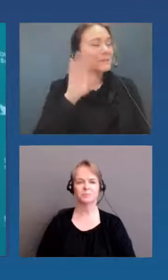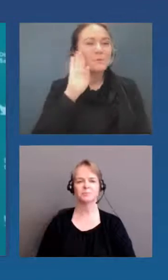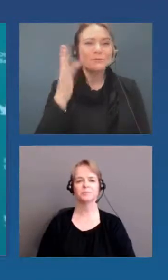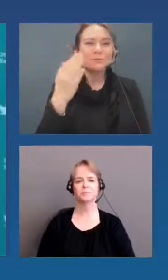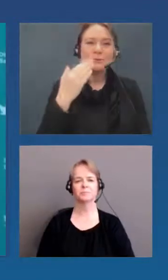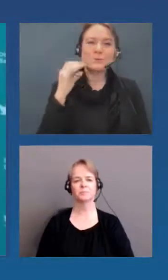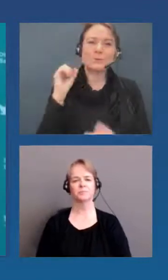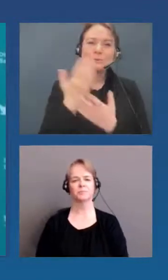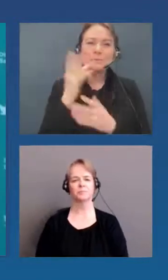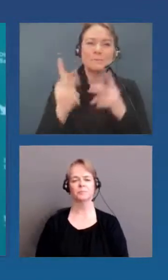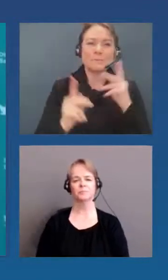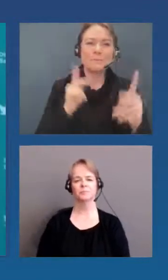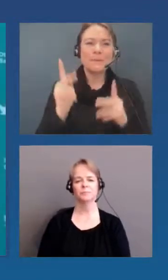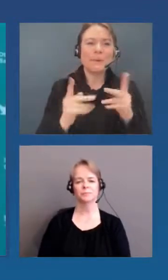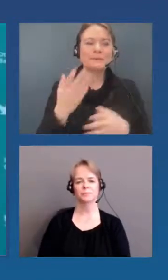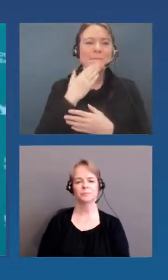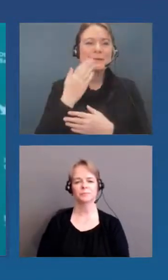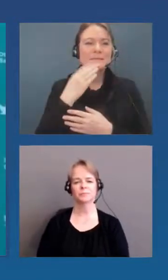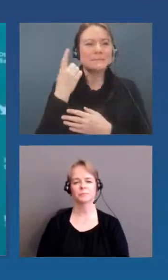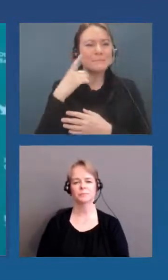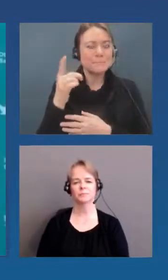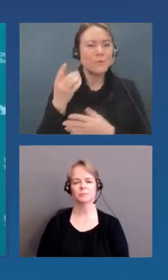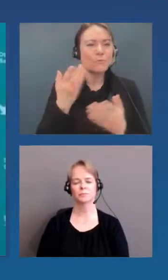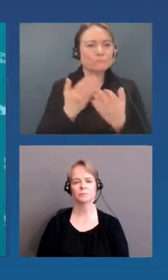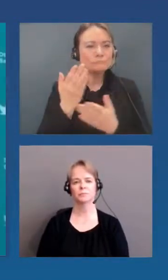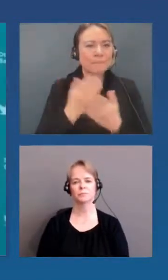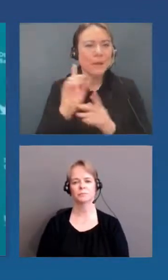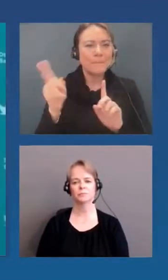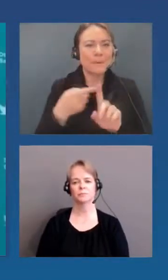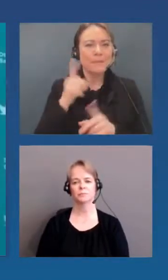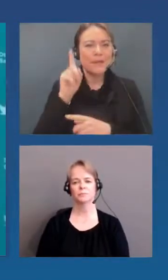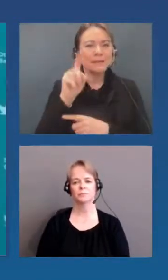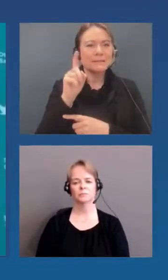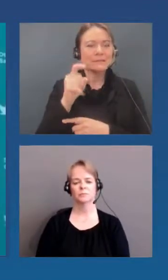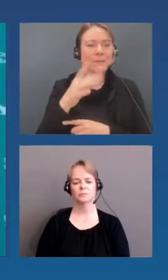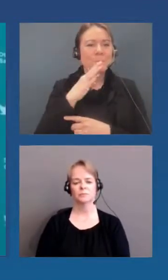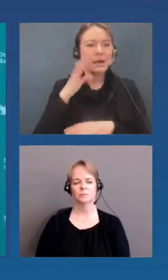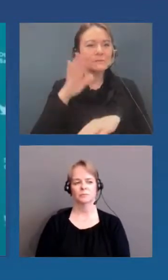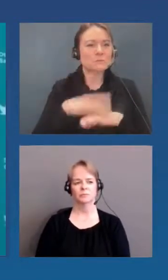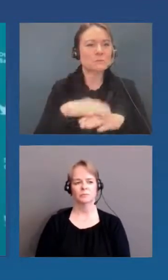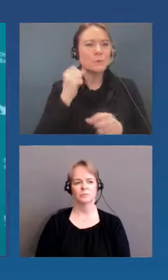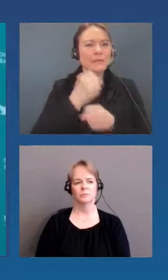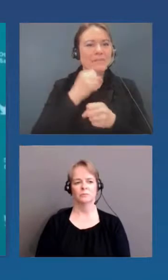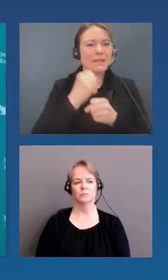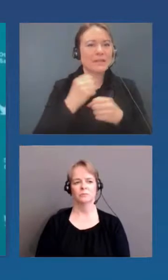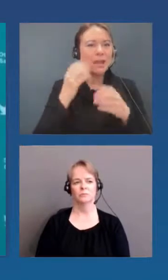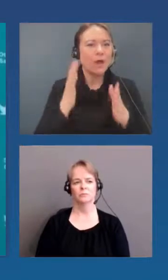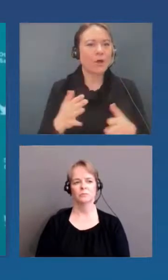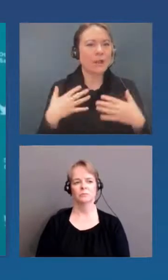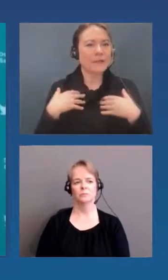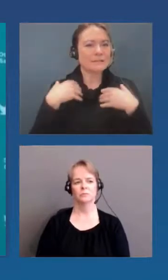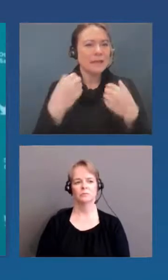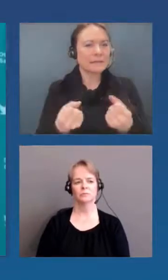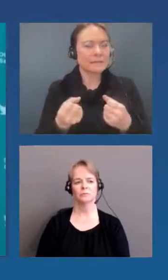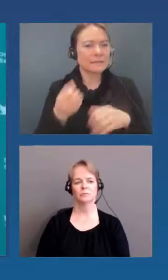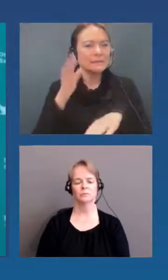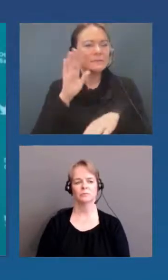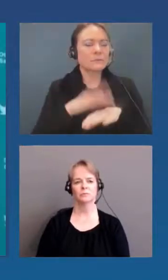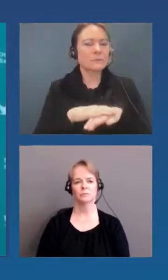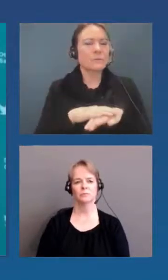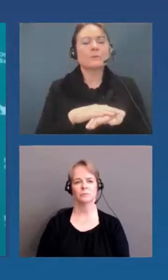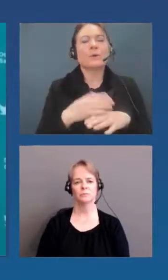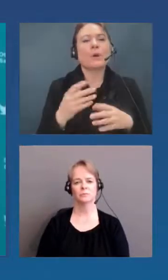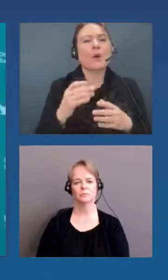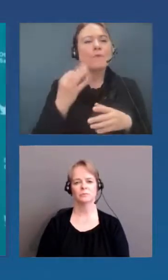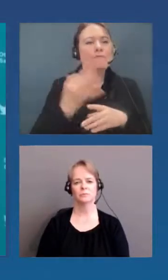pour le point de presse. En fait, ma première question concerne les travailleurs de la santé au niveau des